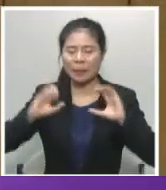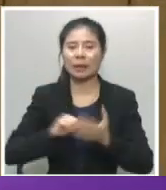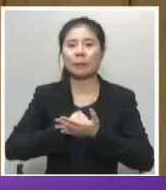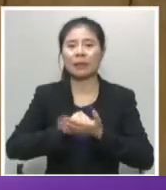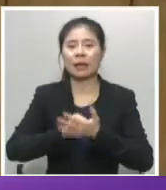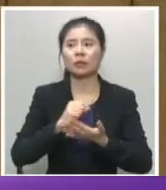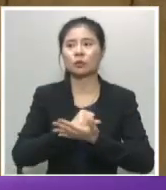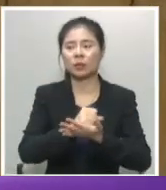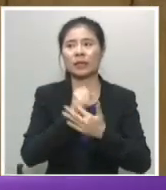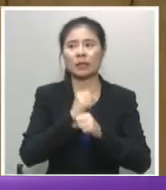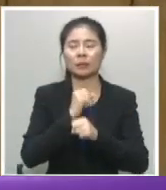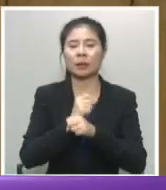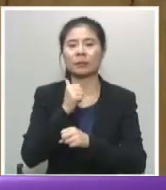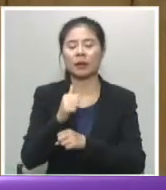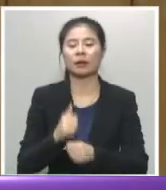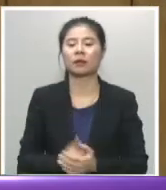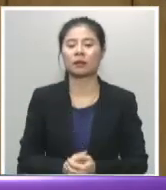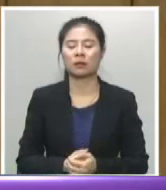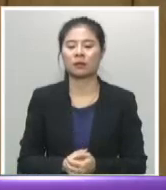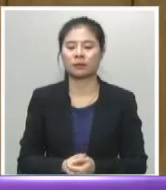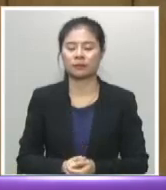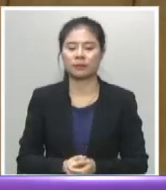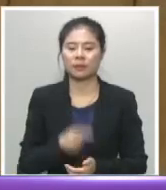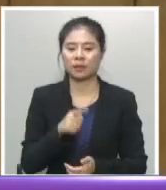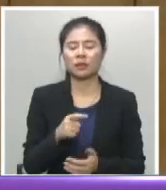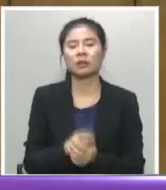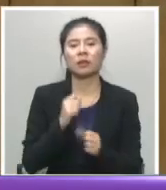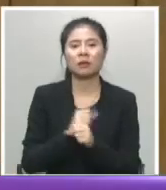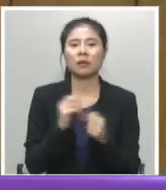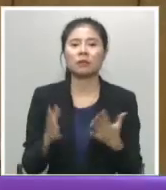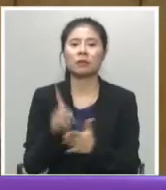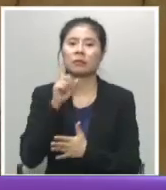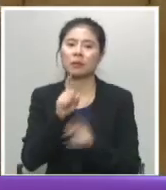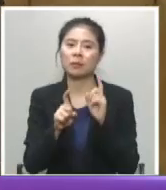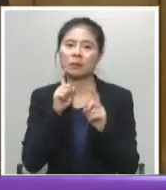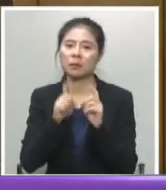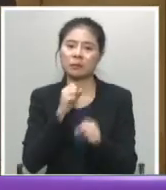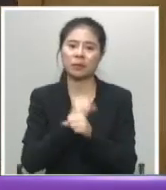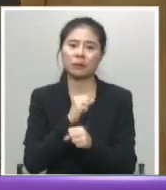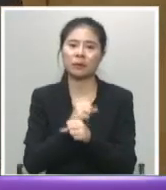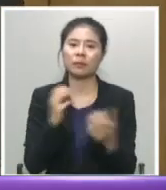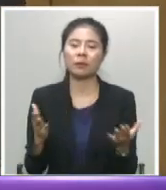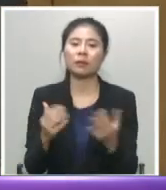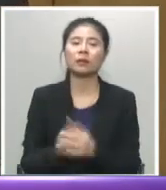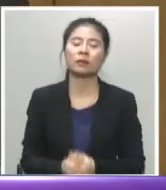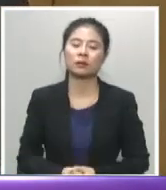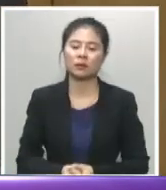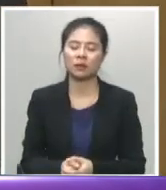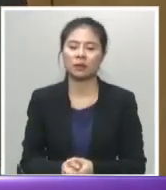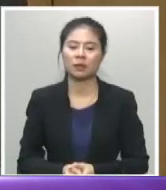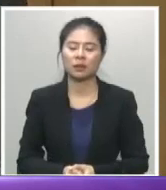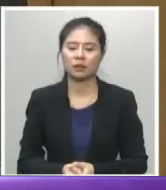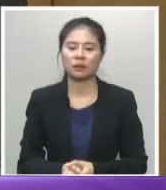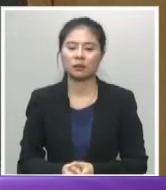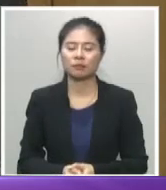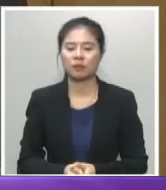ได้ผมต้องการแบบนั้นนะไอ้ตรงนี้อย่างนี้เป็นไงอย่างนี้ทำไมสอบถามกันมาได้ไหมมากกว่าที่จะว่าไปกันมาผ